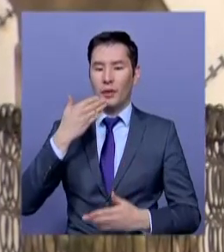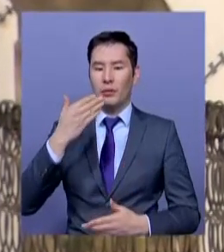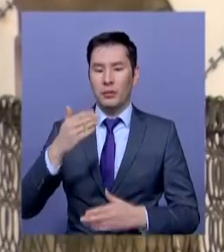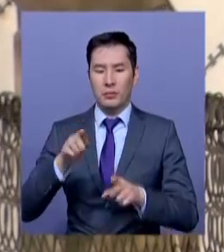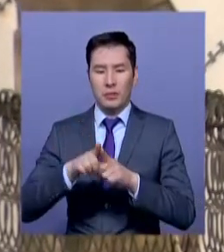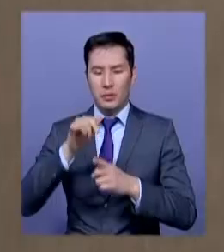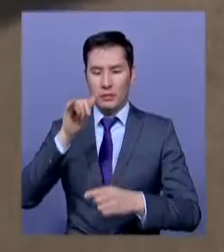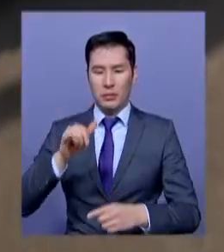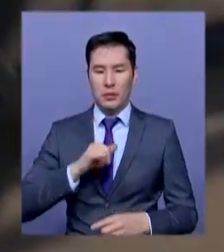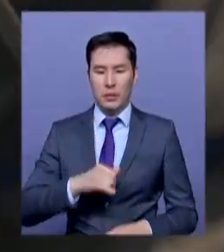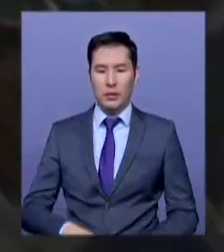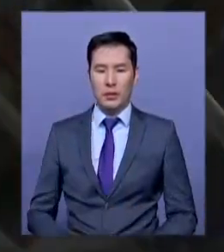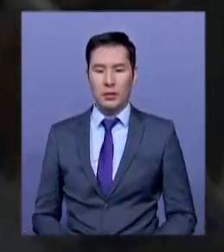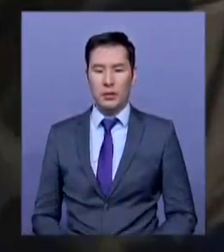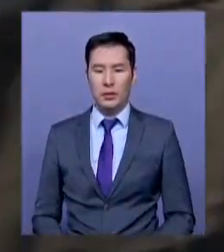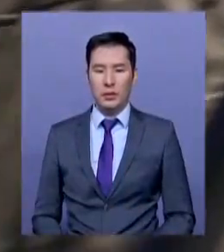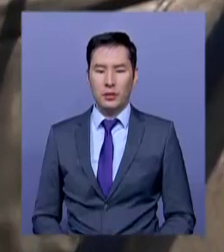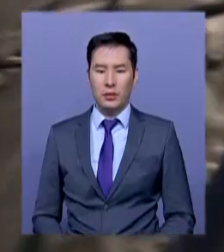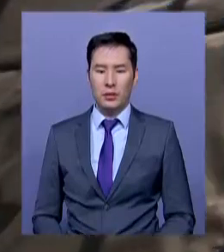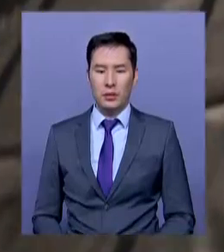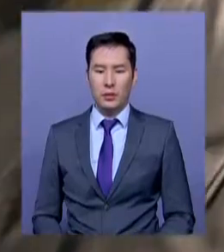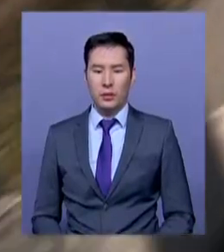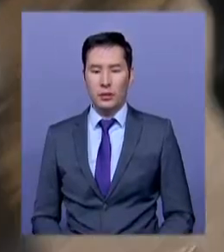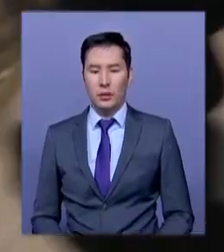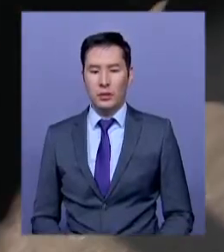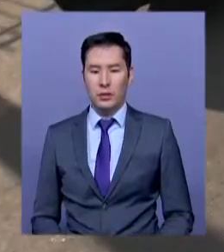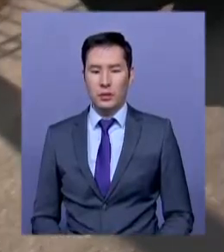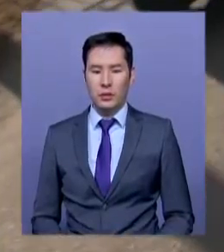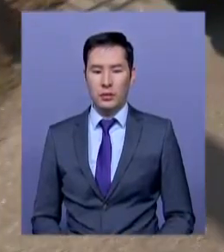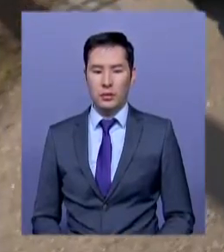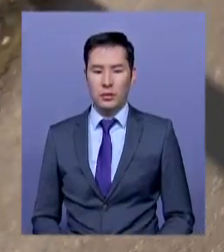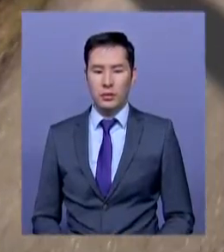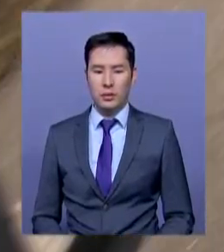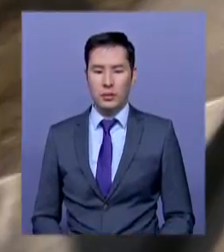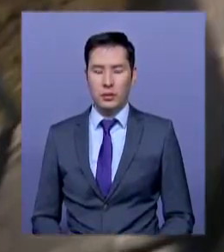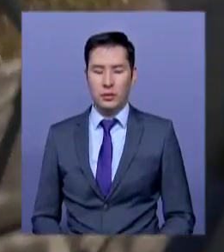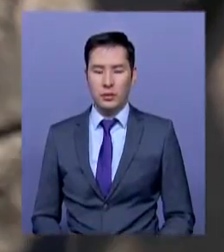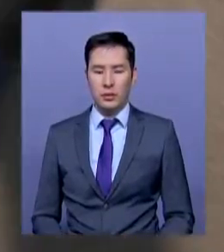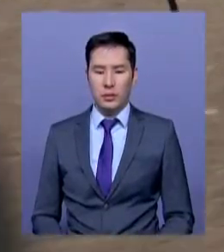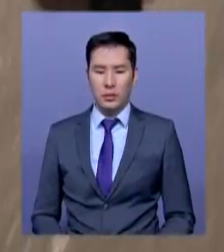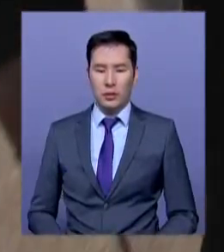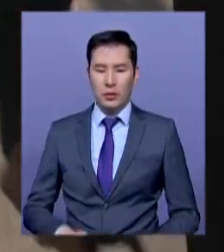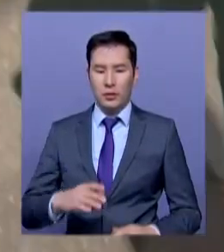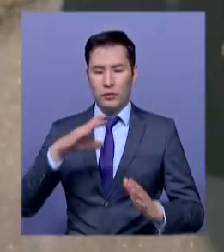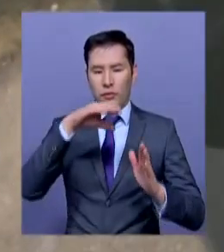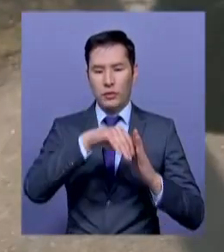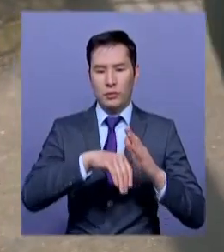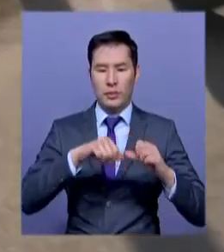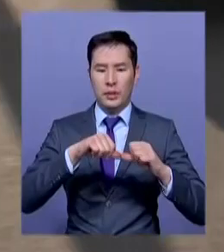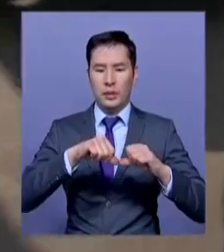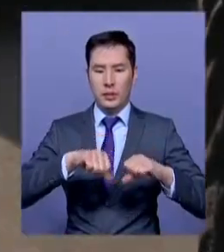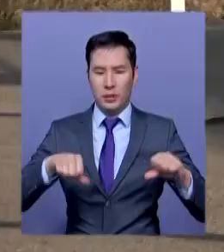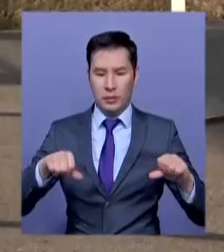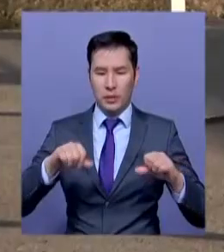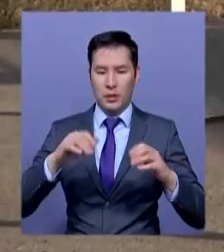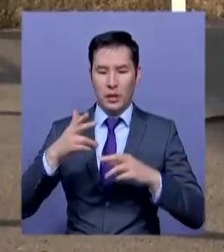дейді. Администратор біреумен сөйлесе аламыз ба? Ешкім жоқ қазір. Тек санэпидстанция комиссия бастан ешкім жоқ.